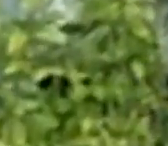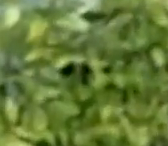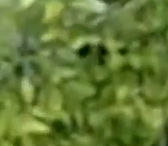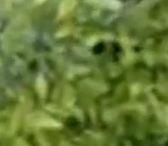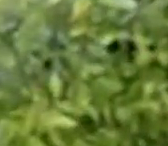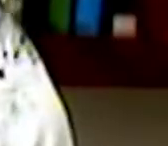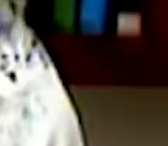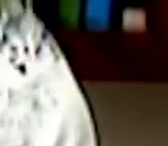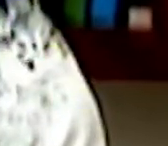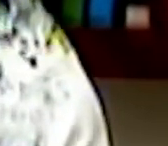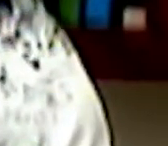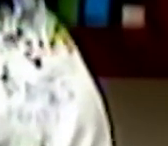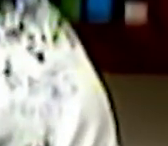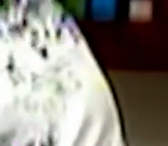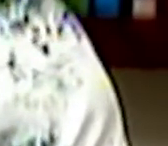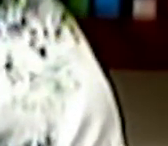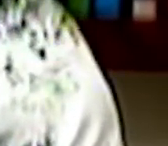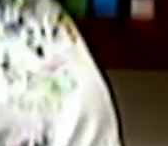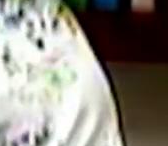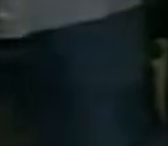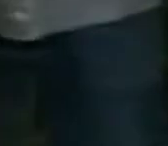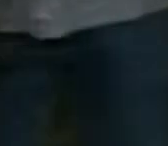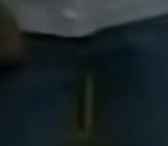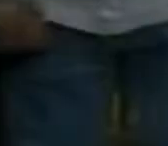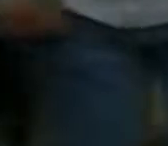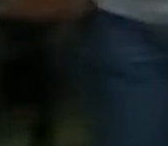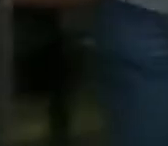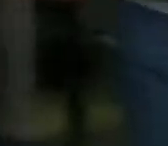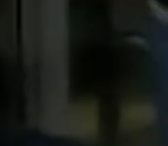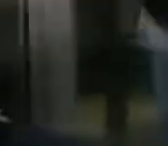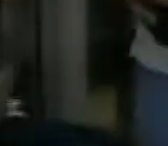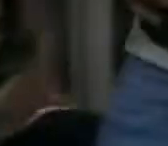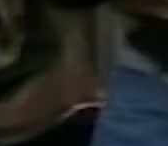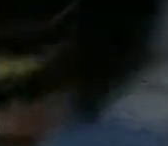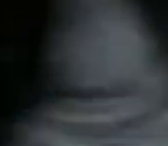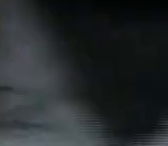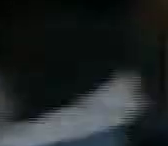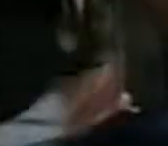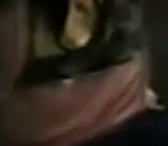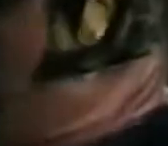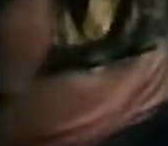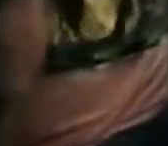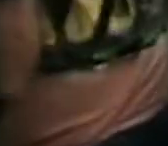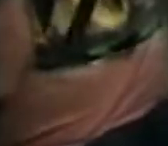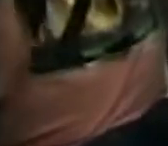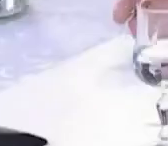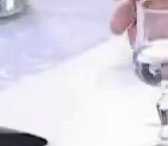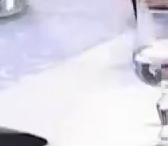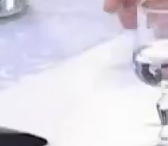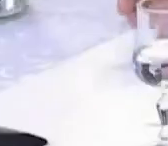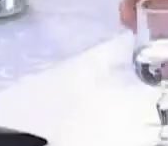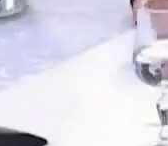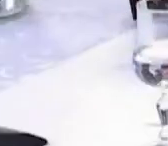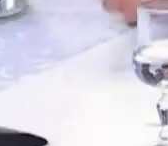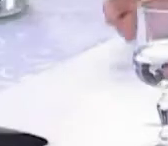וכשזה עובר אך זה חוזר כמו ספינה המפליגה עד